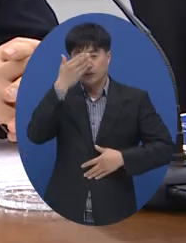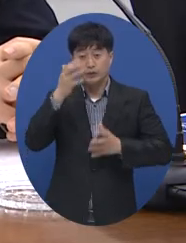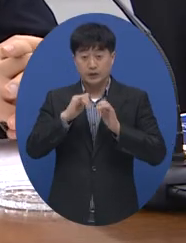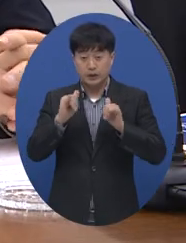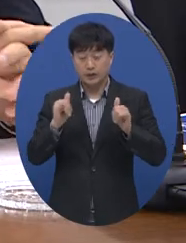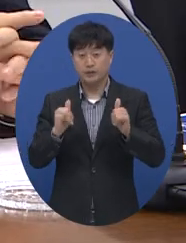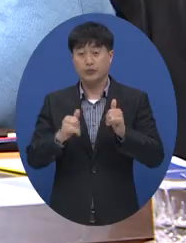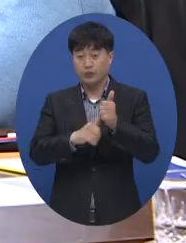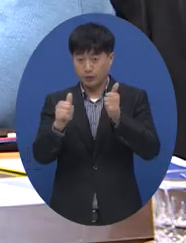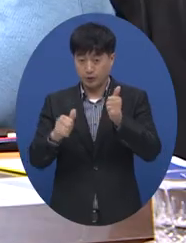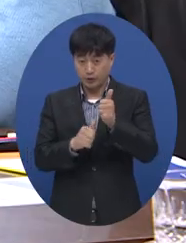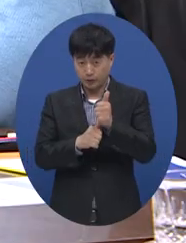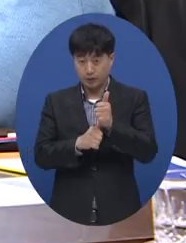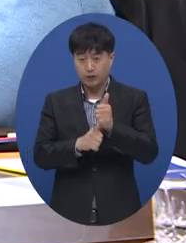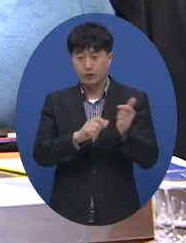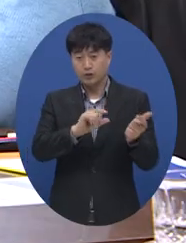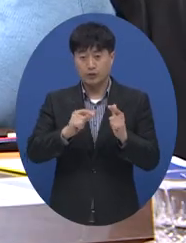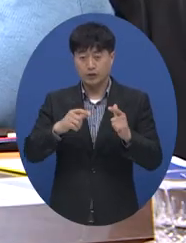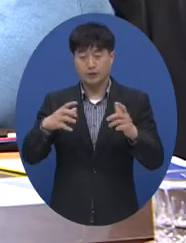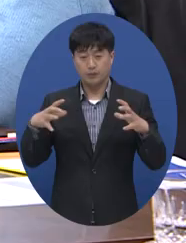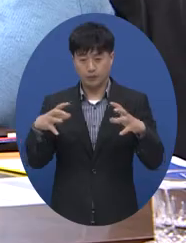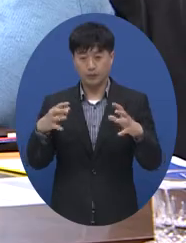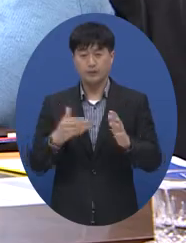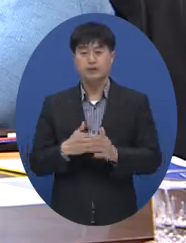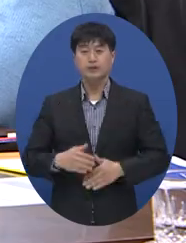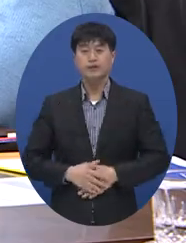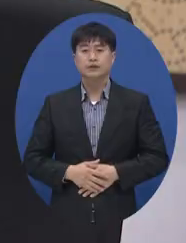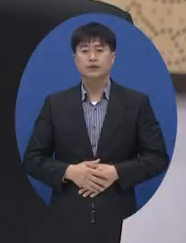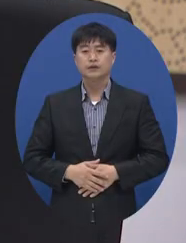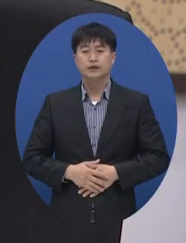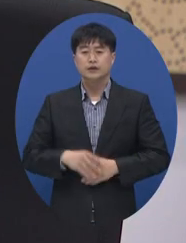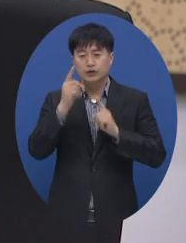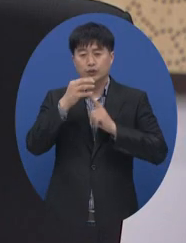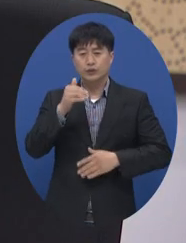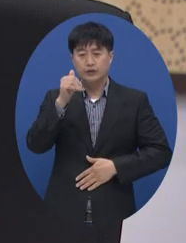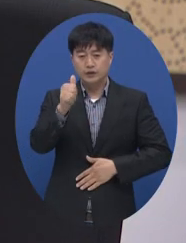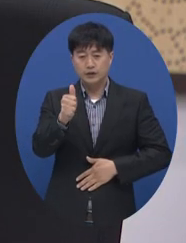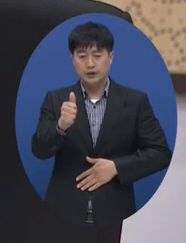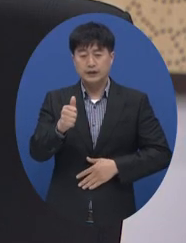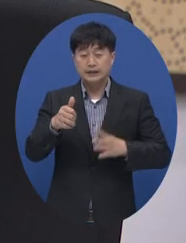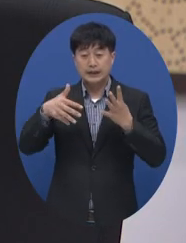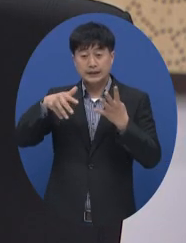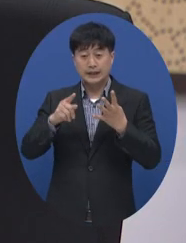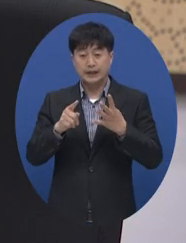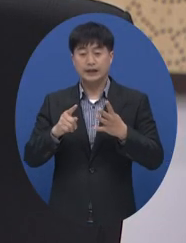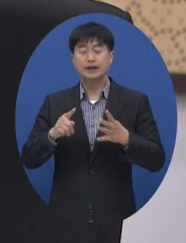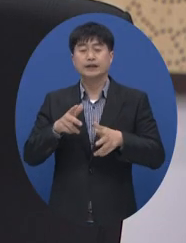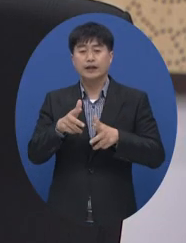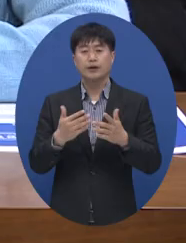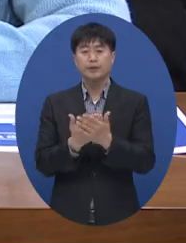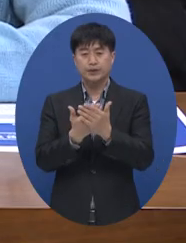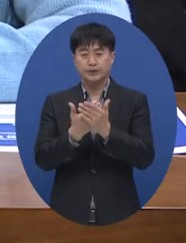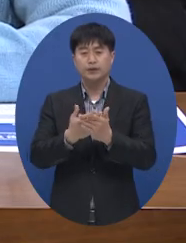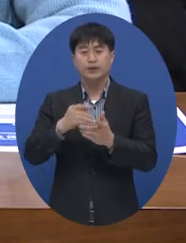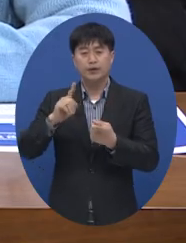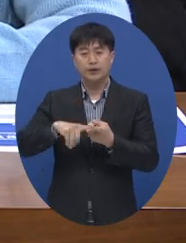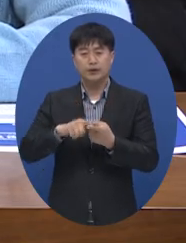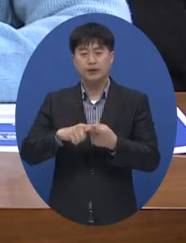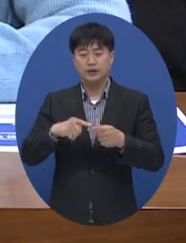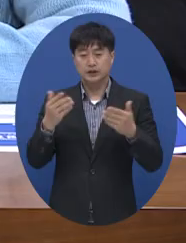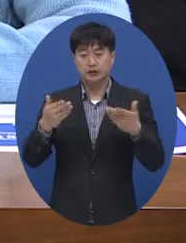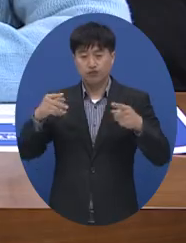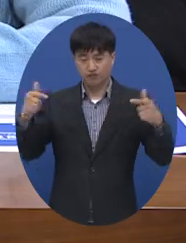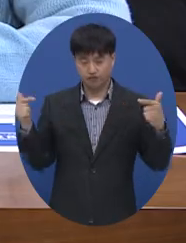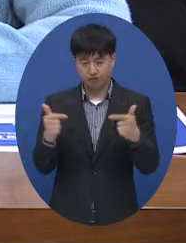창업가와 청년정책위원회 위원 등이 한 곳에 모였습니다. 이재명 지사는 4차 산업혁명에 따른 일자리 감소 등 청년을